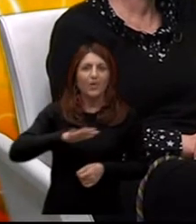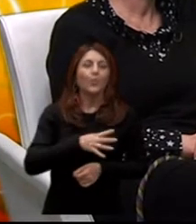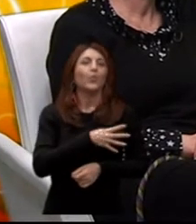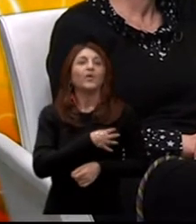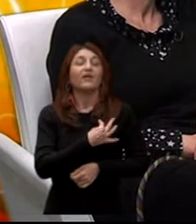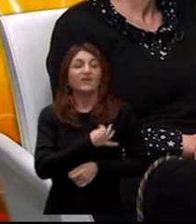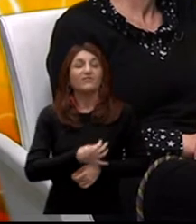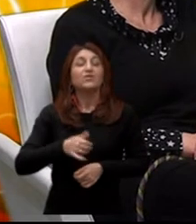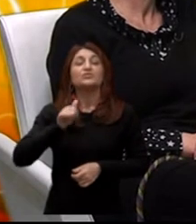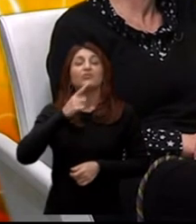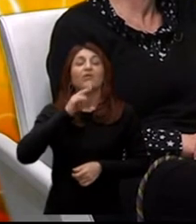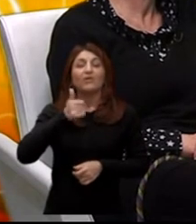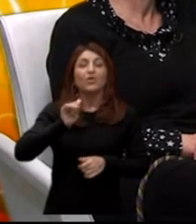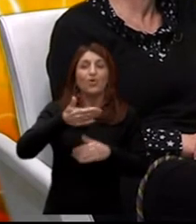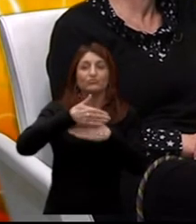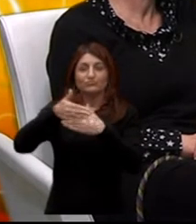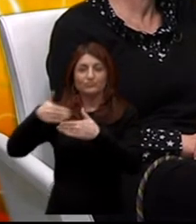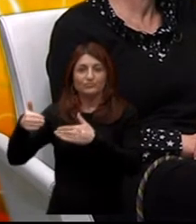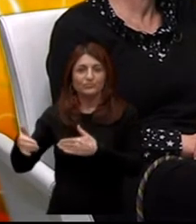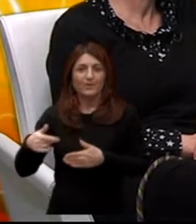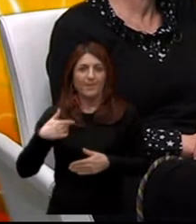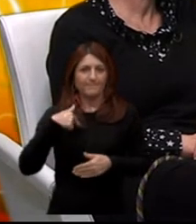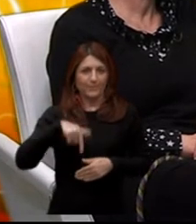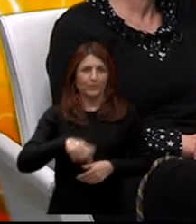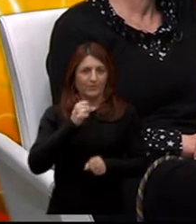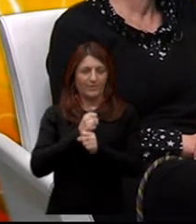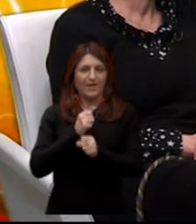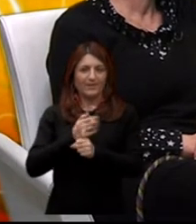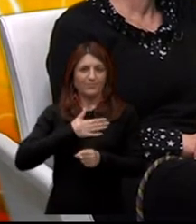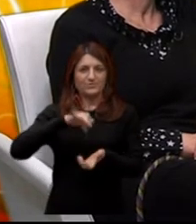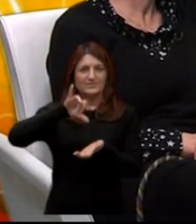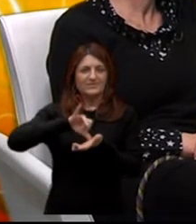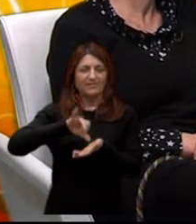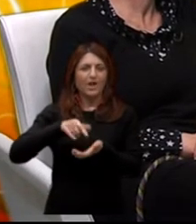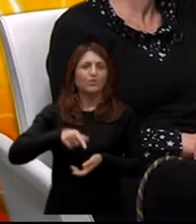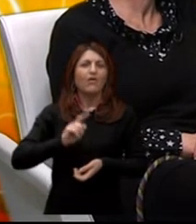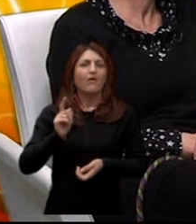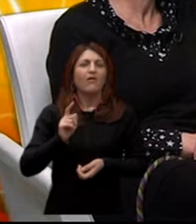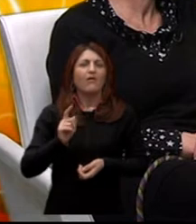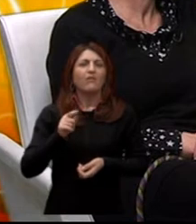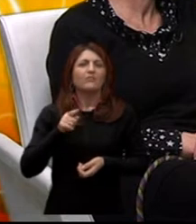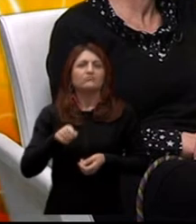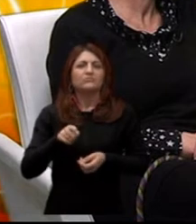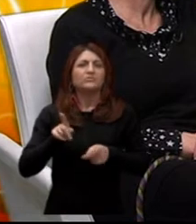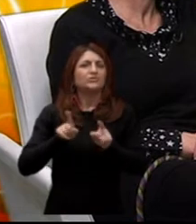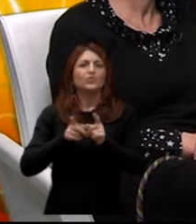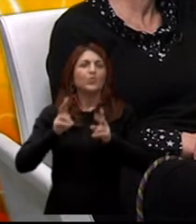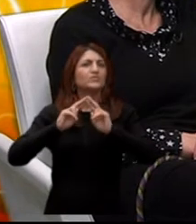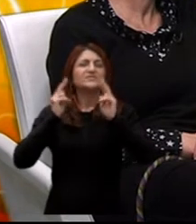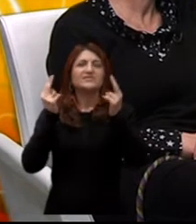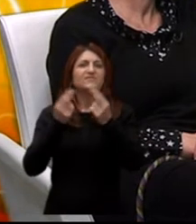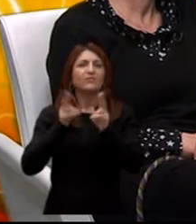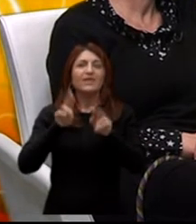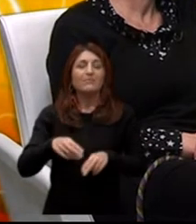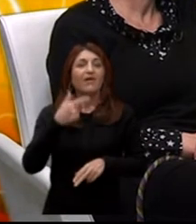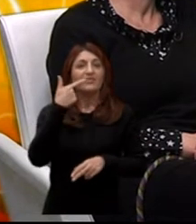šire. A neki od programa koje mi radimo zapravo u našem centru nisu samo i puno šire, nego možda i u svijetu. Imamo dva